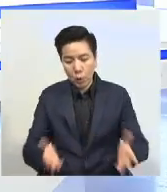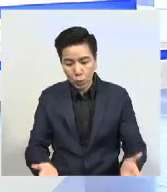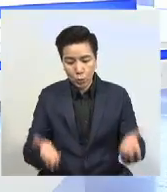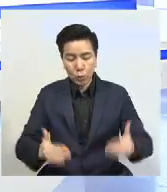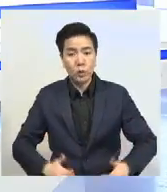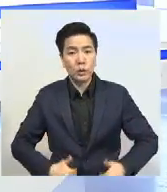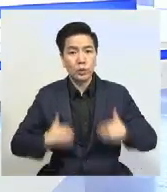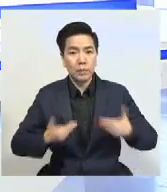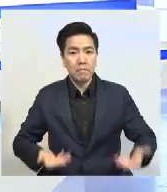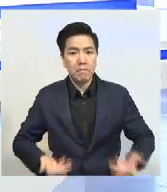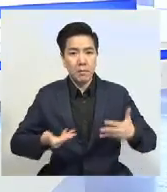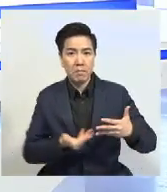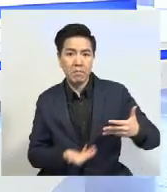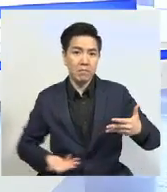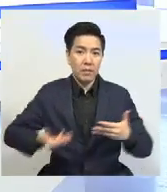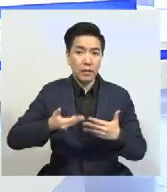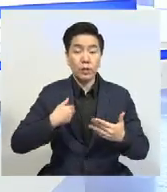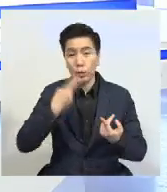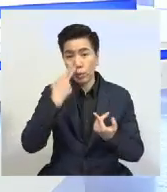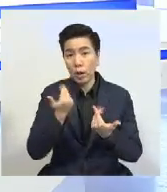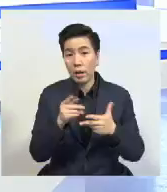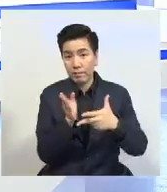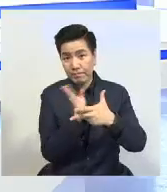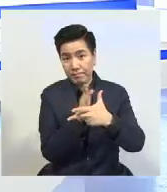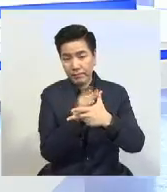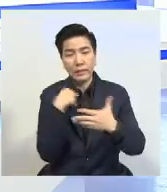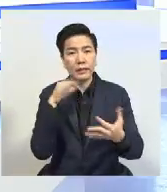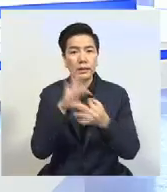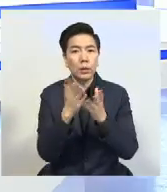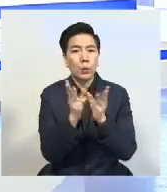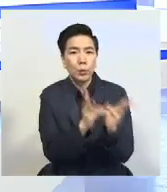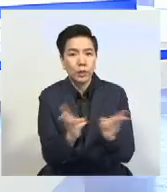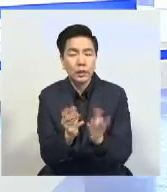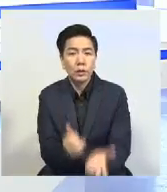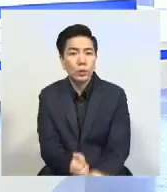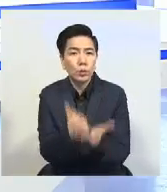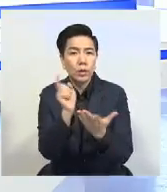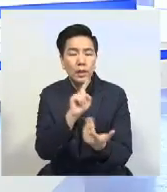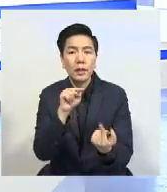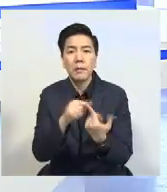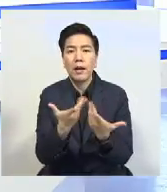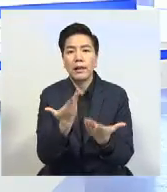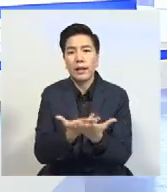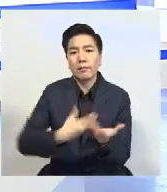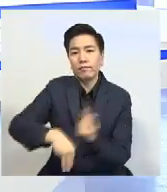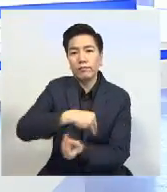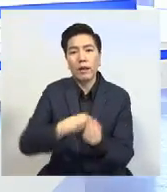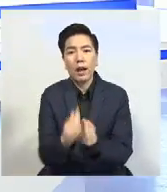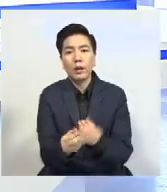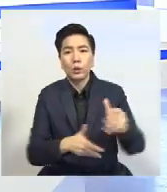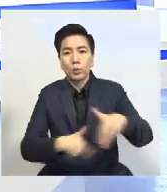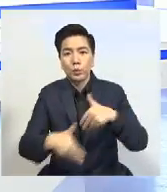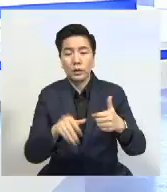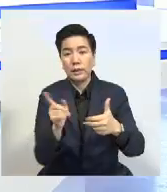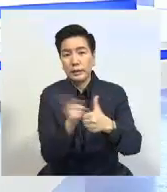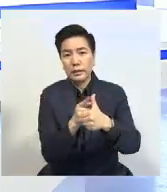ดับคุณภาพชีวิตของประชาชนไปดูชุดมาตรการแรกกันก่อนนะคะในชุดมาตรการแรกเนี่ยเป็นการเพิ่มสภาพคล่องให้กับชุมช